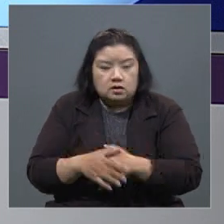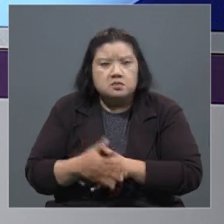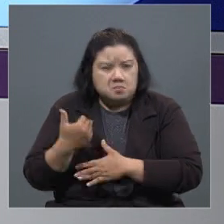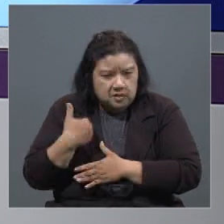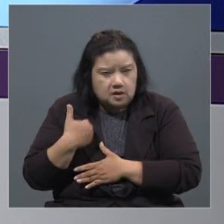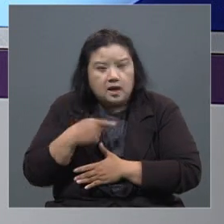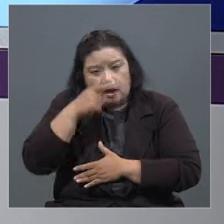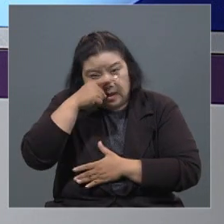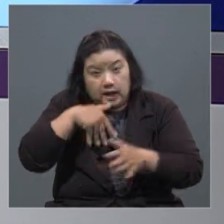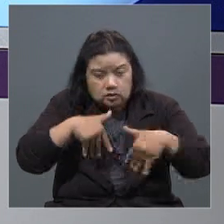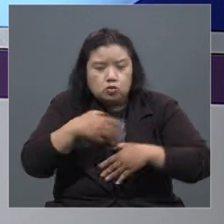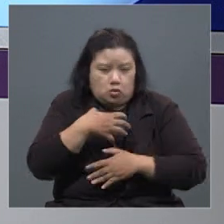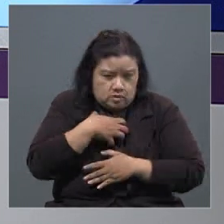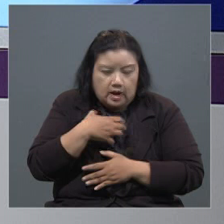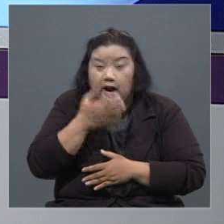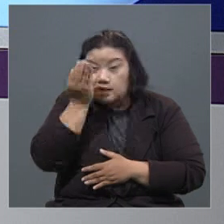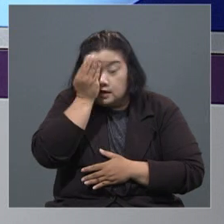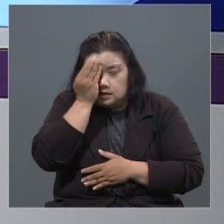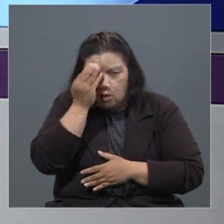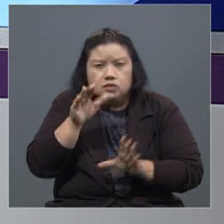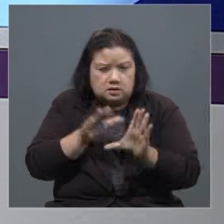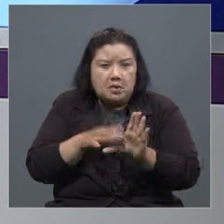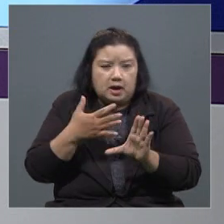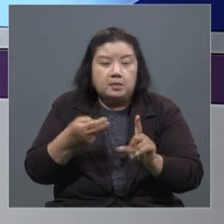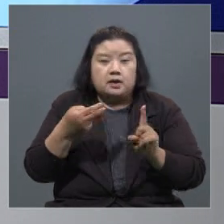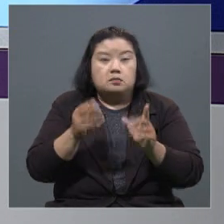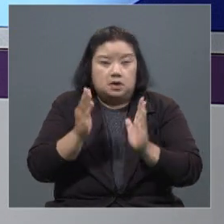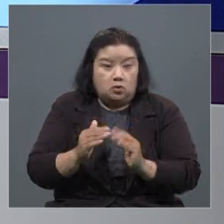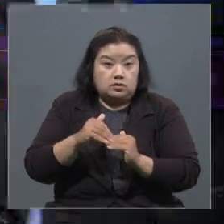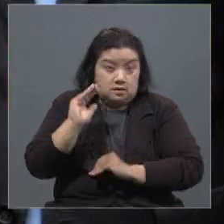ยากจะไปทำงานที่นั่นเนี่ยมากกว่า 10,000 คนทีเดียวครับ